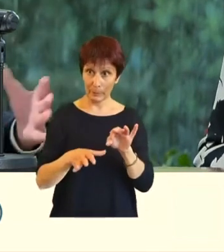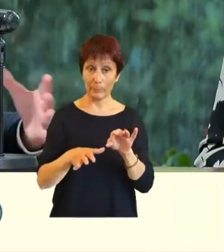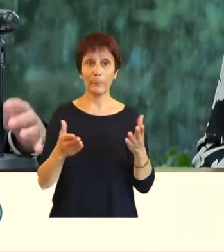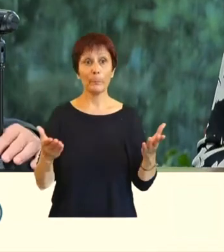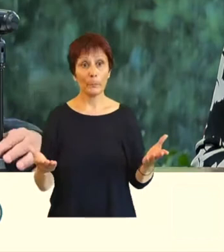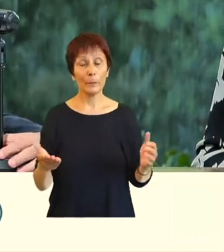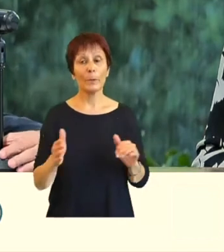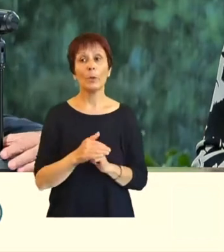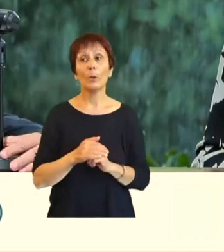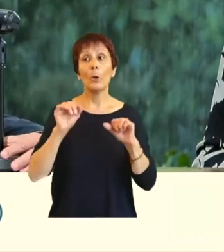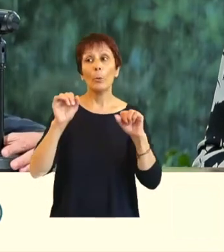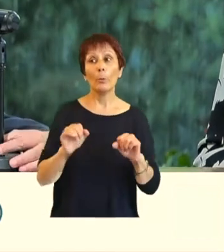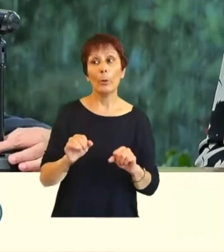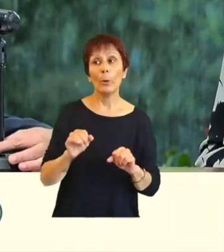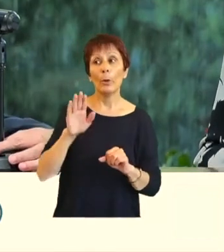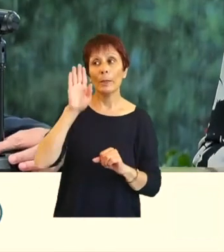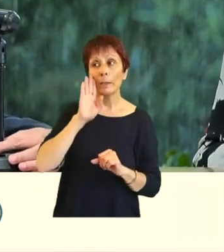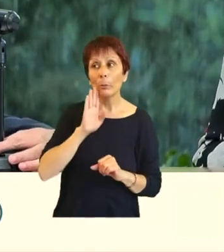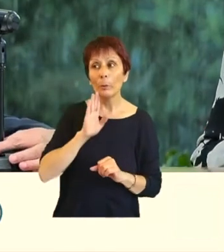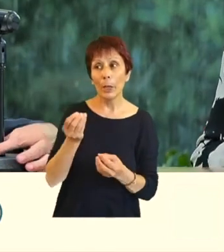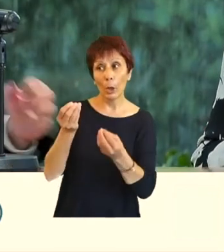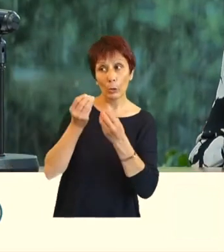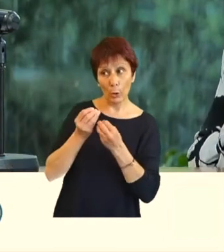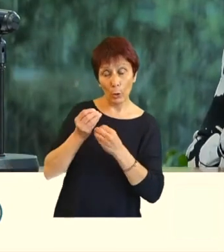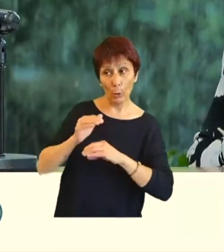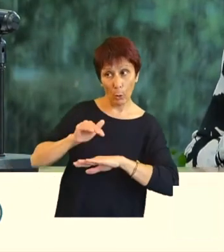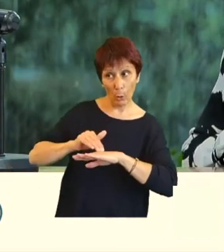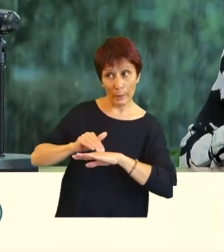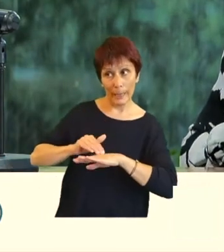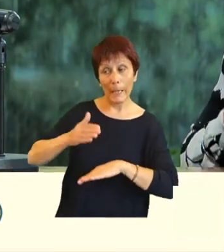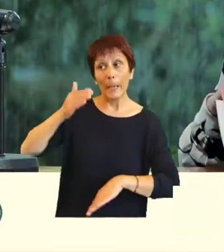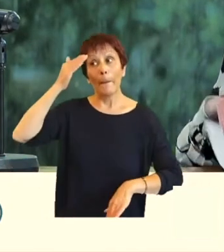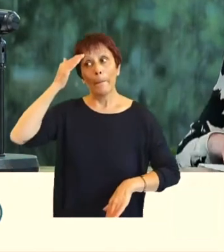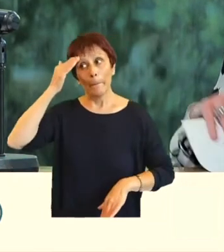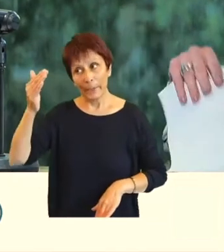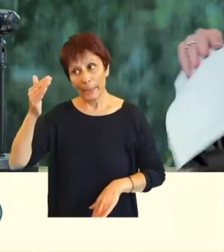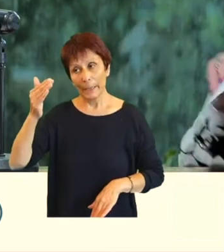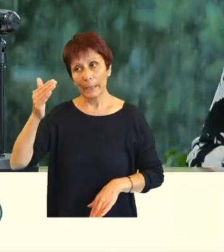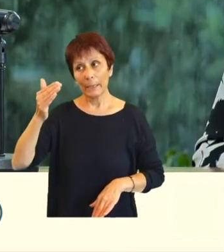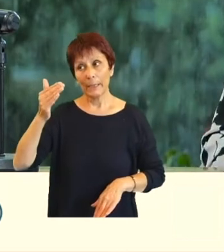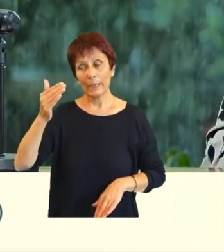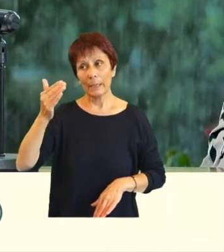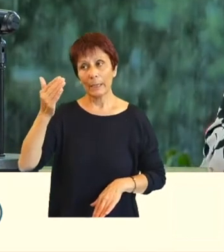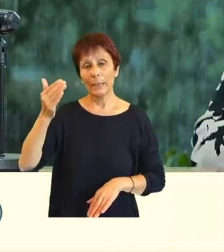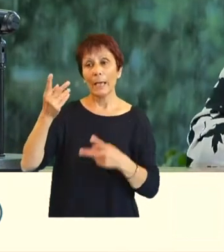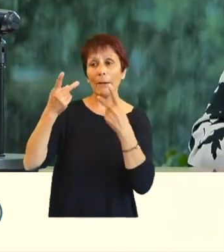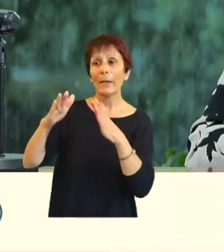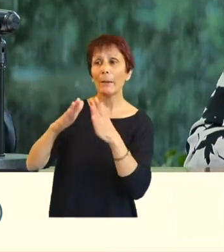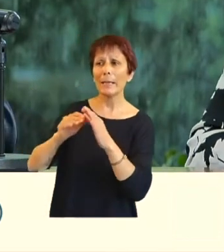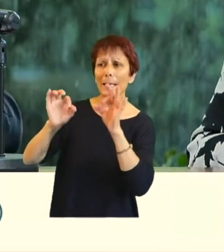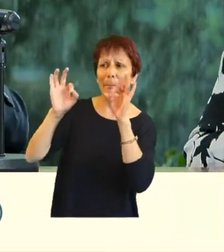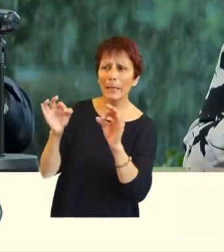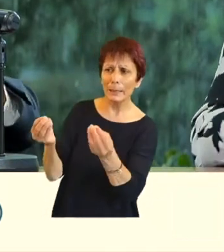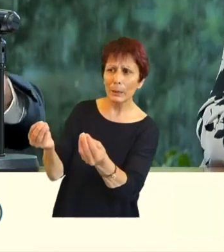reconnaîtrai la possibilité et le droit de vous donner quelques conseils en la matière le jour où nous connaîtrons également la politique culturelle de la ville de Marseille. Quand vous serez en